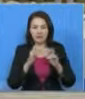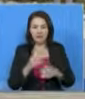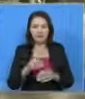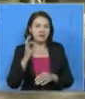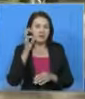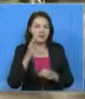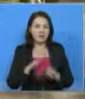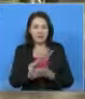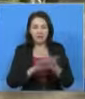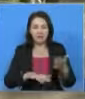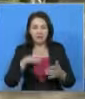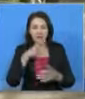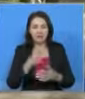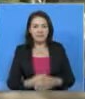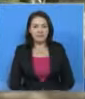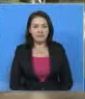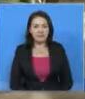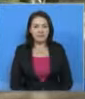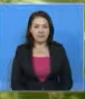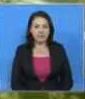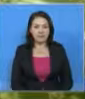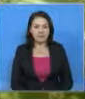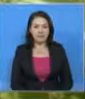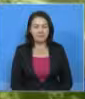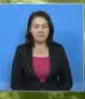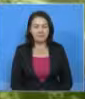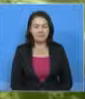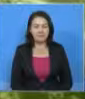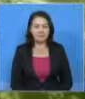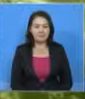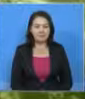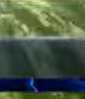күлге дейін жалғасатынын жеткізді. Дархан Мектепбай, Руслан Елтаев, Ақтөбе телеарнасы.